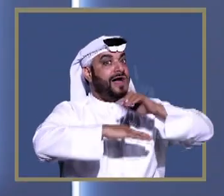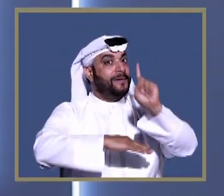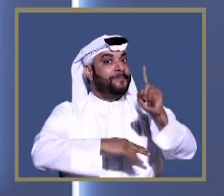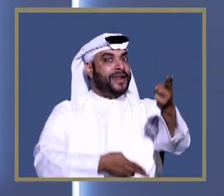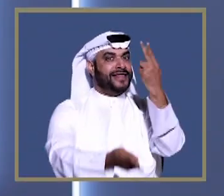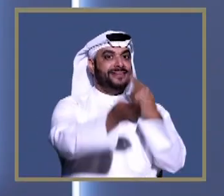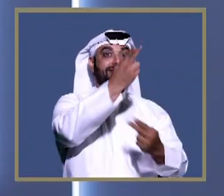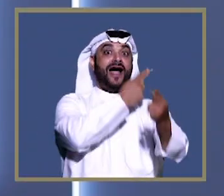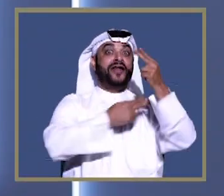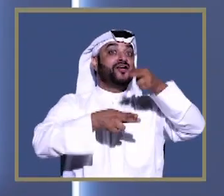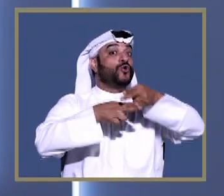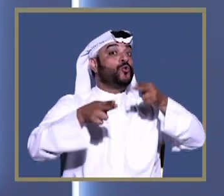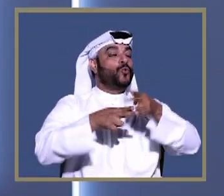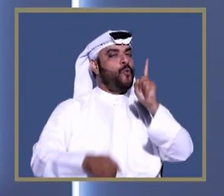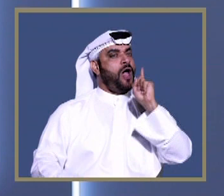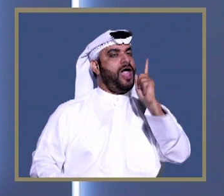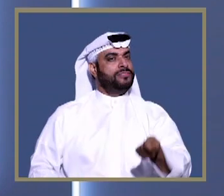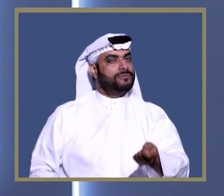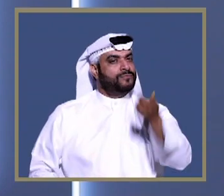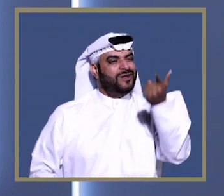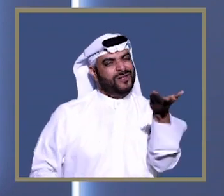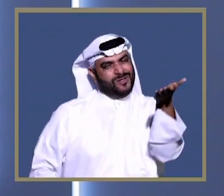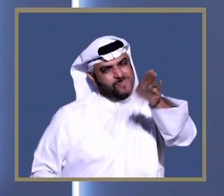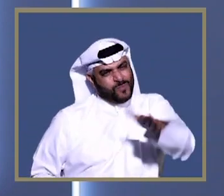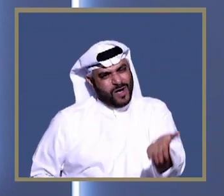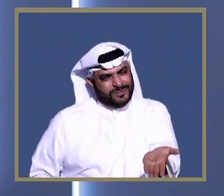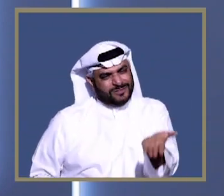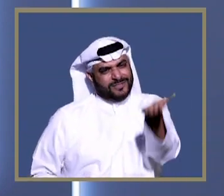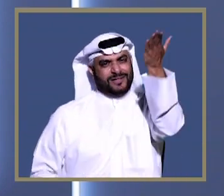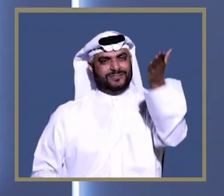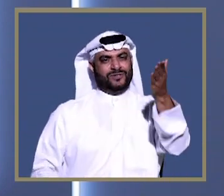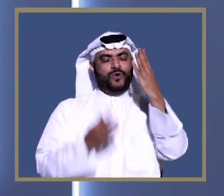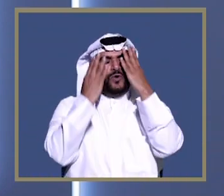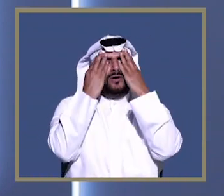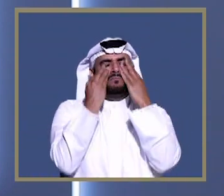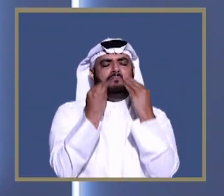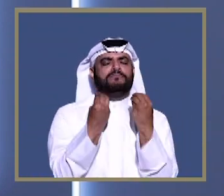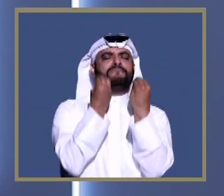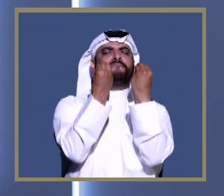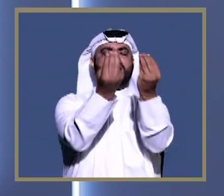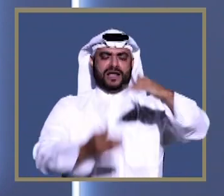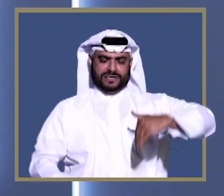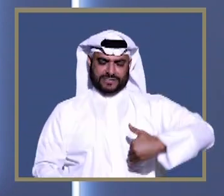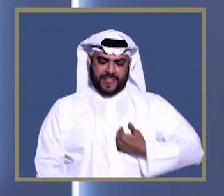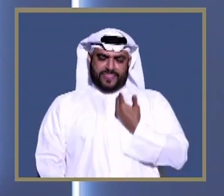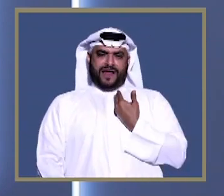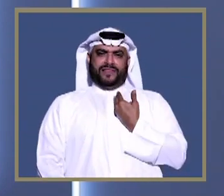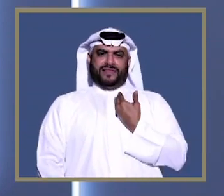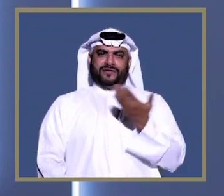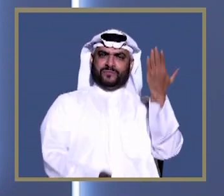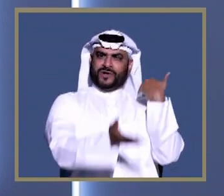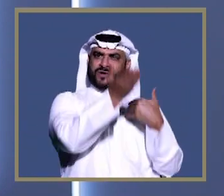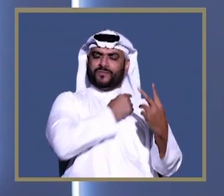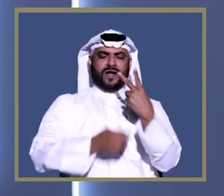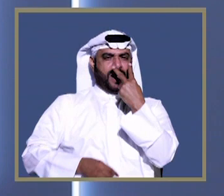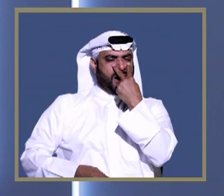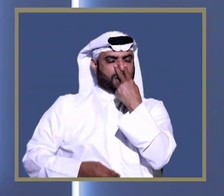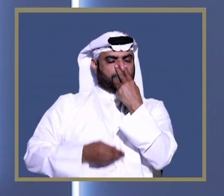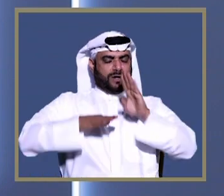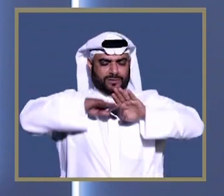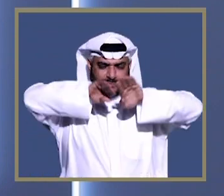لتاريخها واحتراما إلى شهدائها ولكل التضحيات اللي كانت من أيام